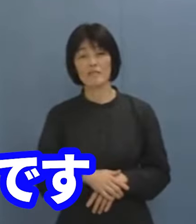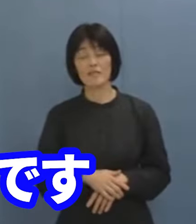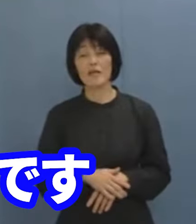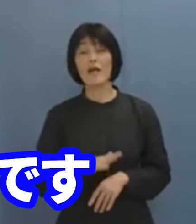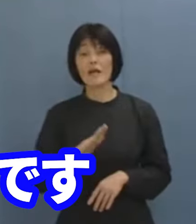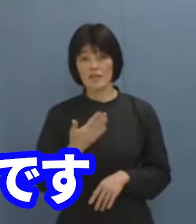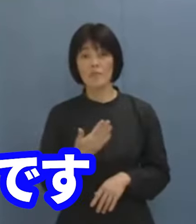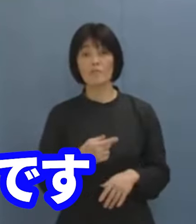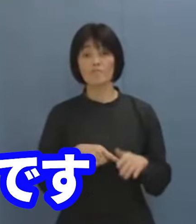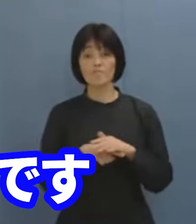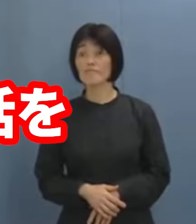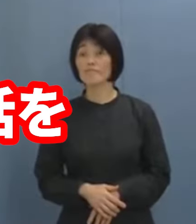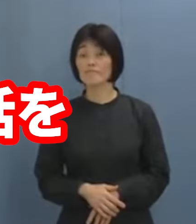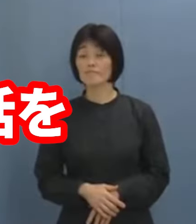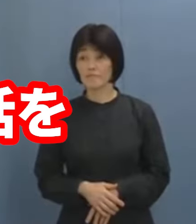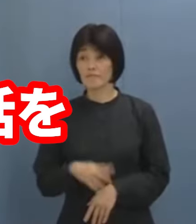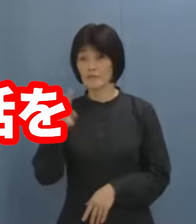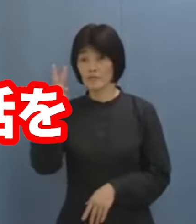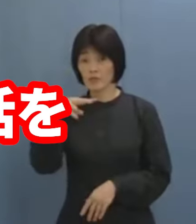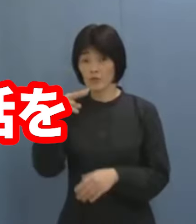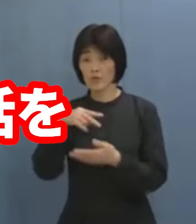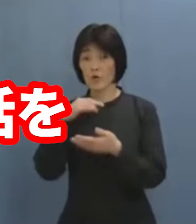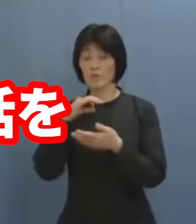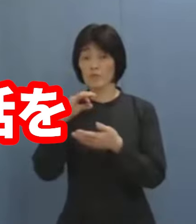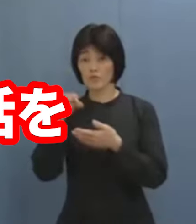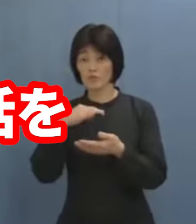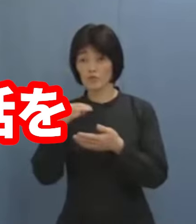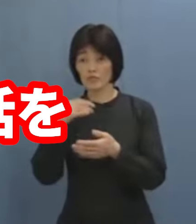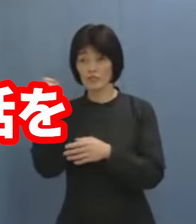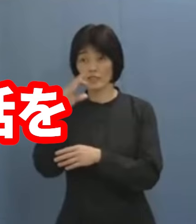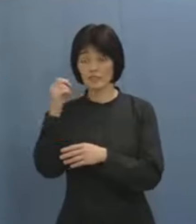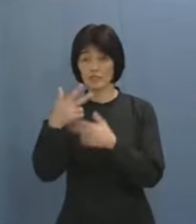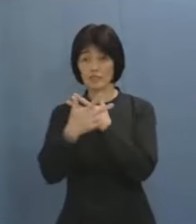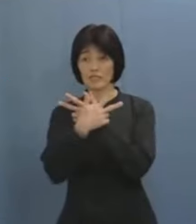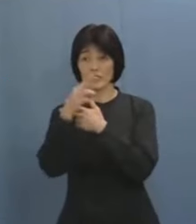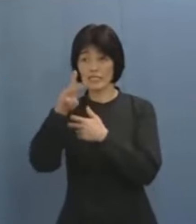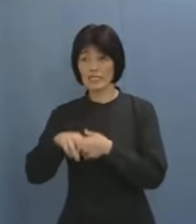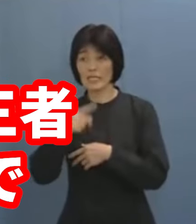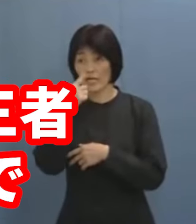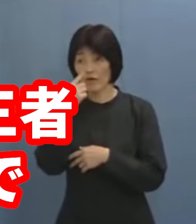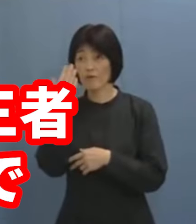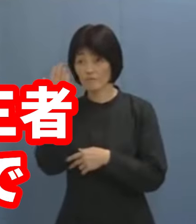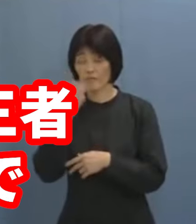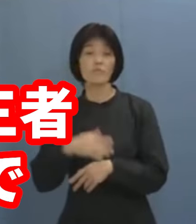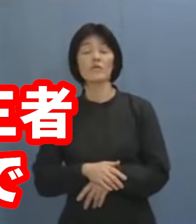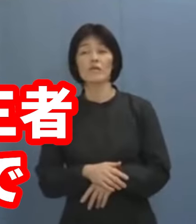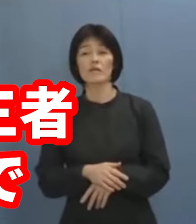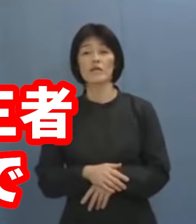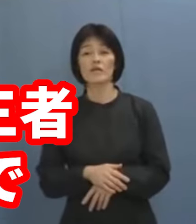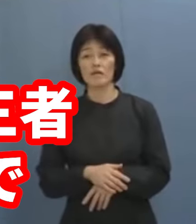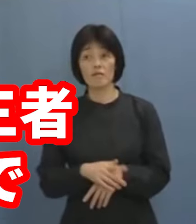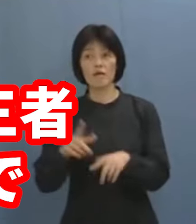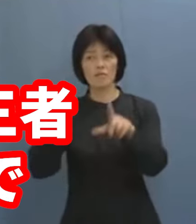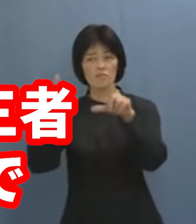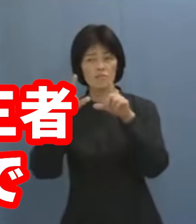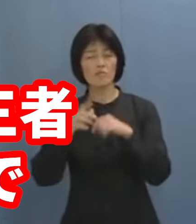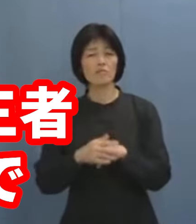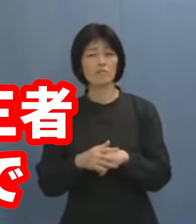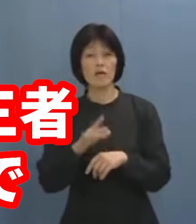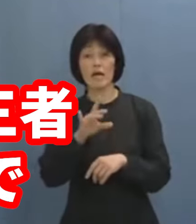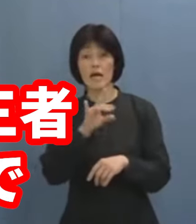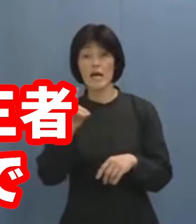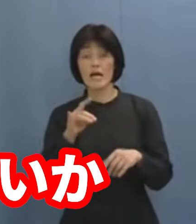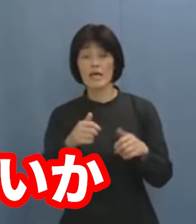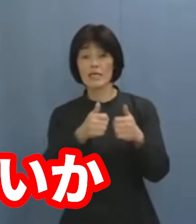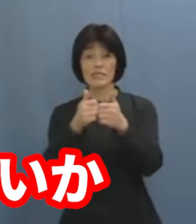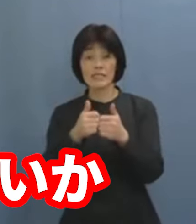ては先ほど申し上げた通りです。 すみません、先ほどからですね話を聞いていると議会側から要請されて百条委と第三者機関が設置